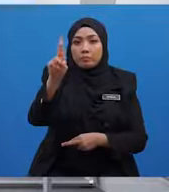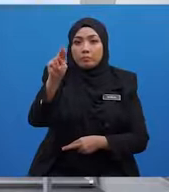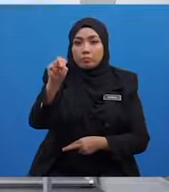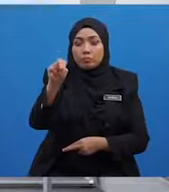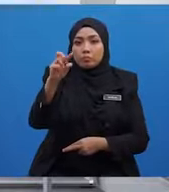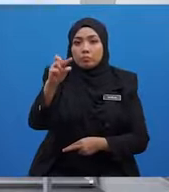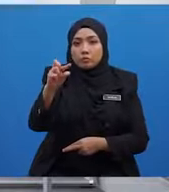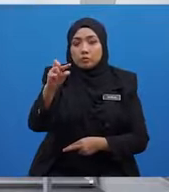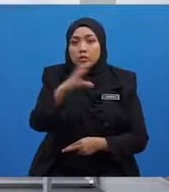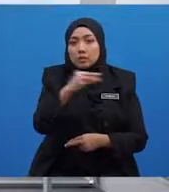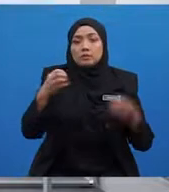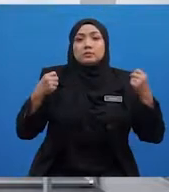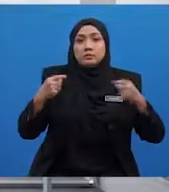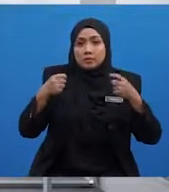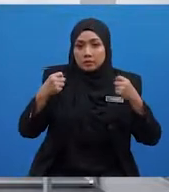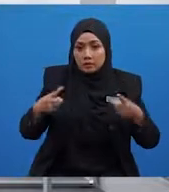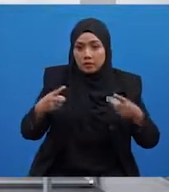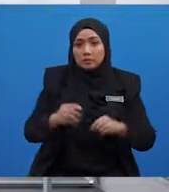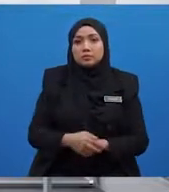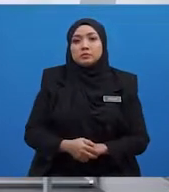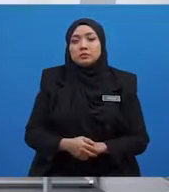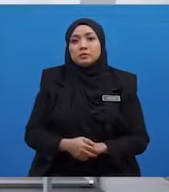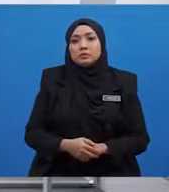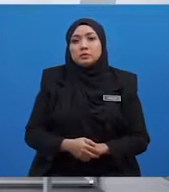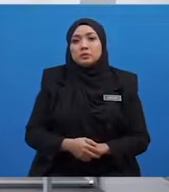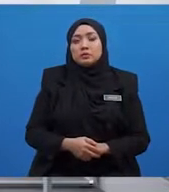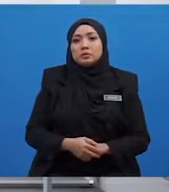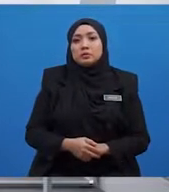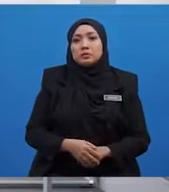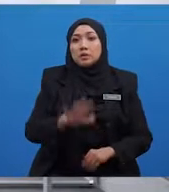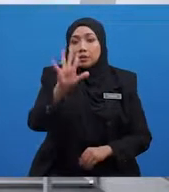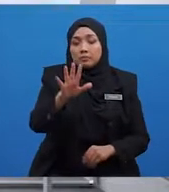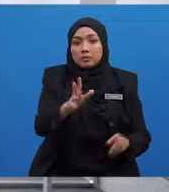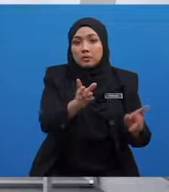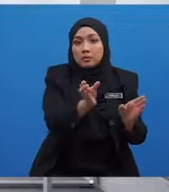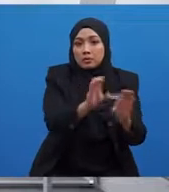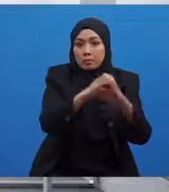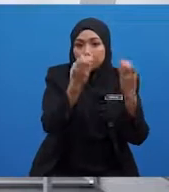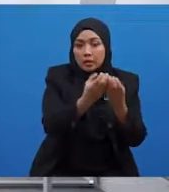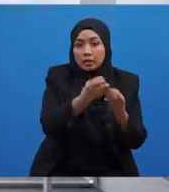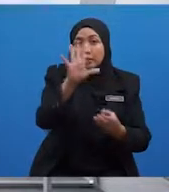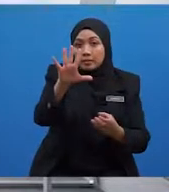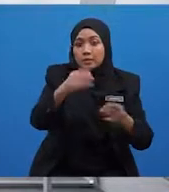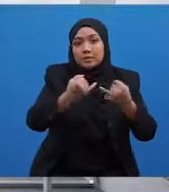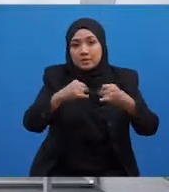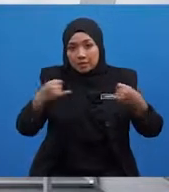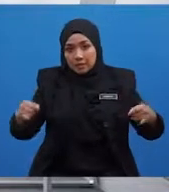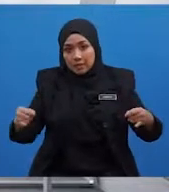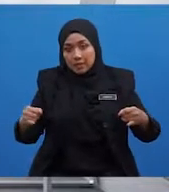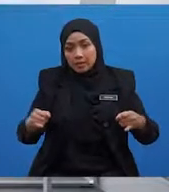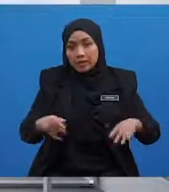swasta. Produk ini boleh dikategorikan kepada 5 jenis, iaitu